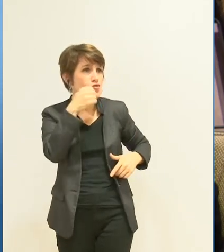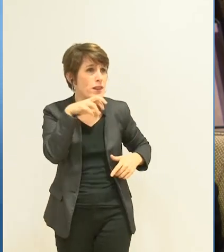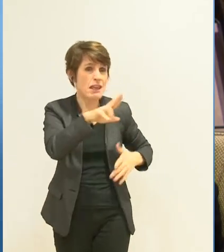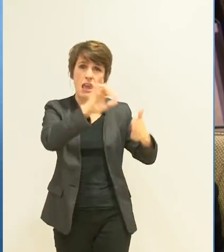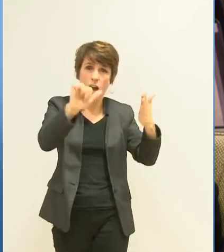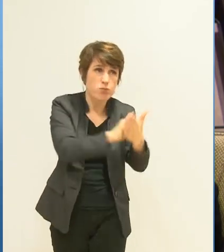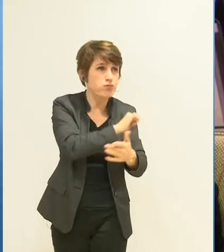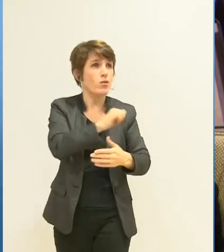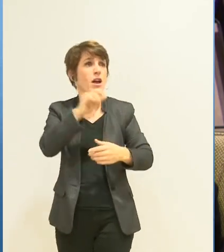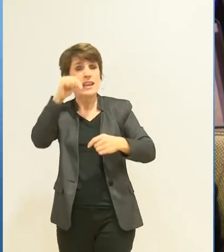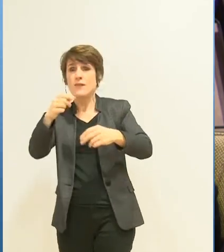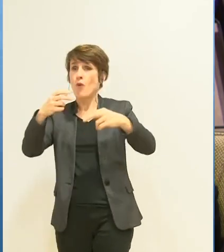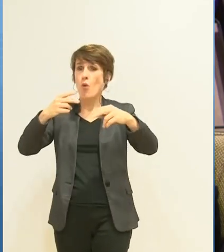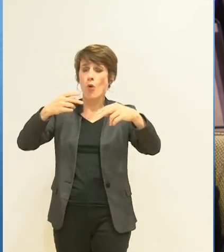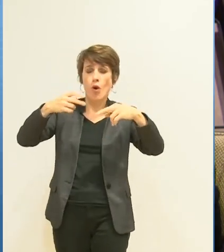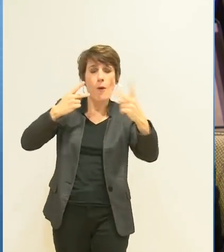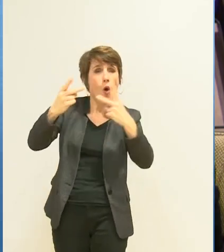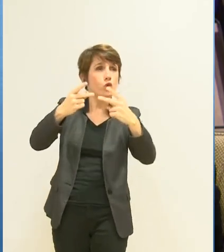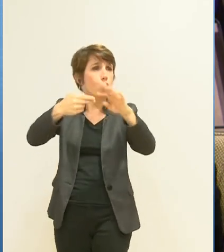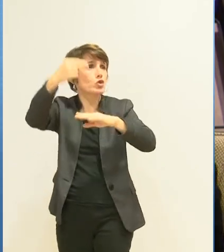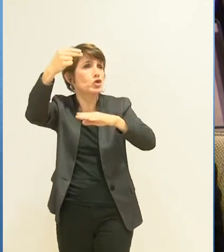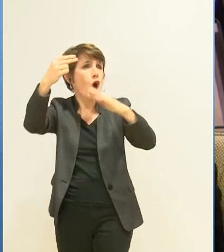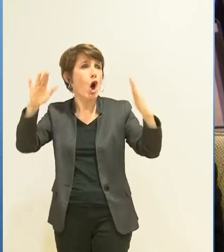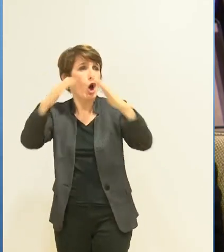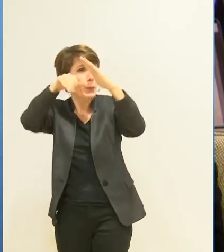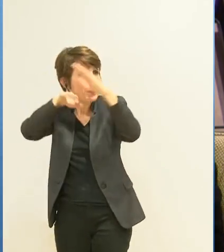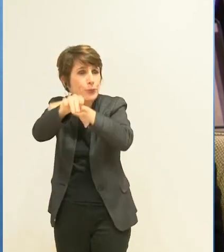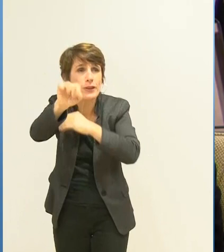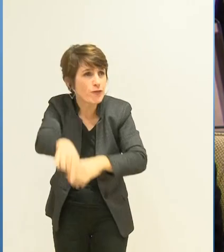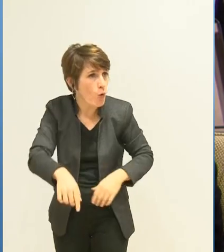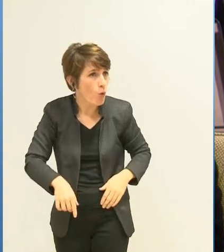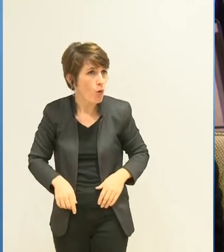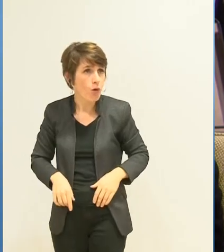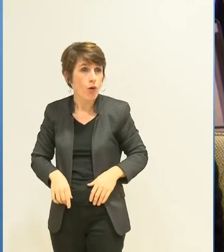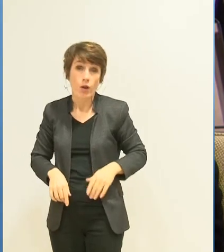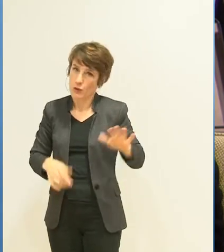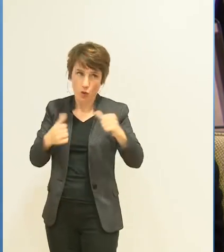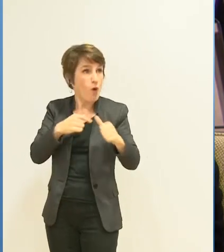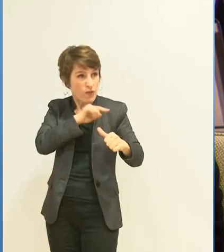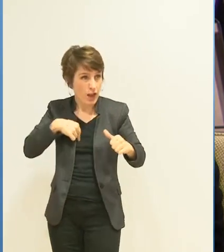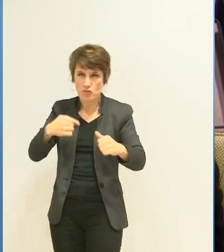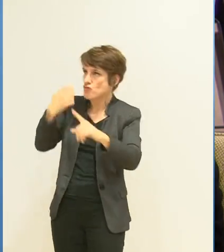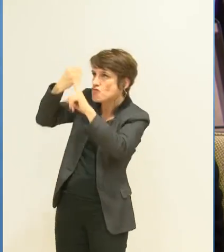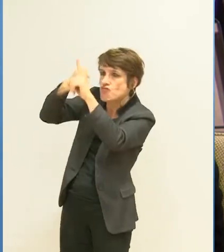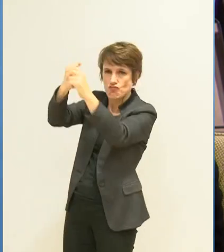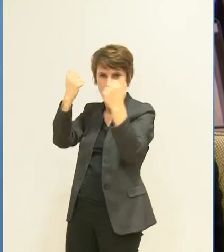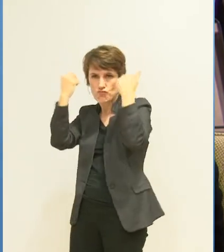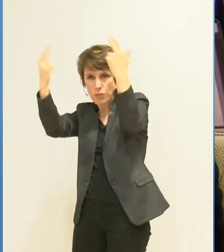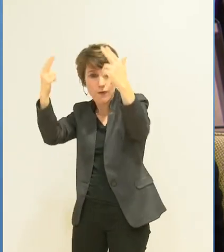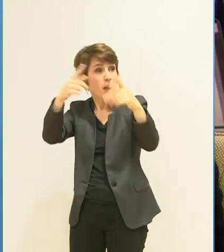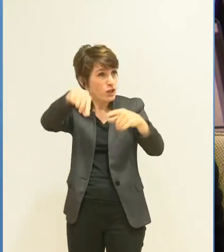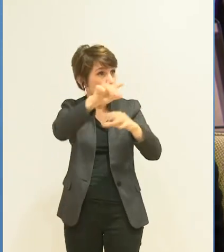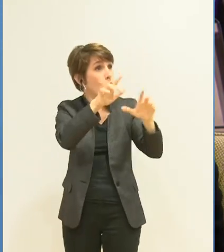des légitimités autoproclamé certains élus de votre majorité ont du reste l'occasion d'y faire leurs premières